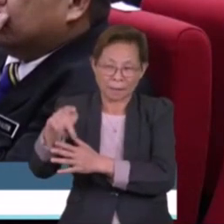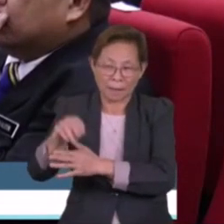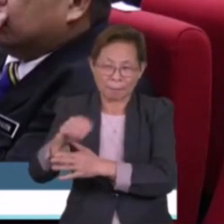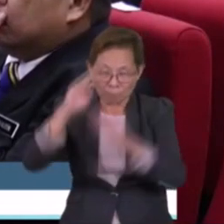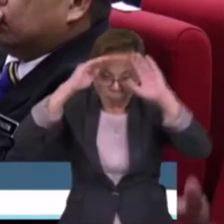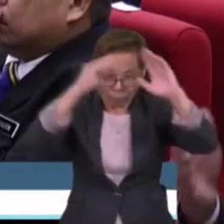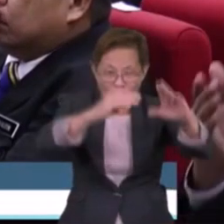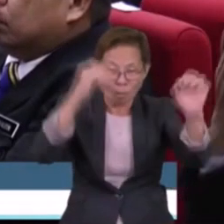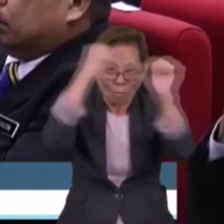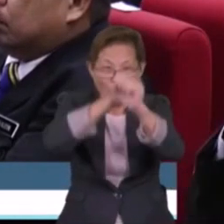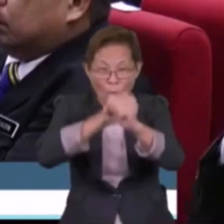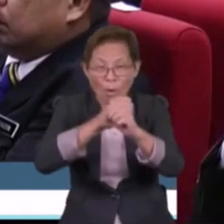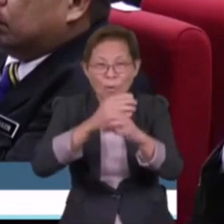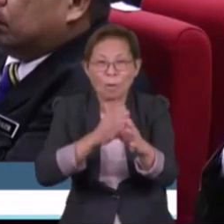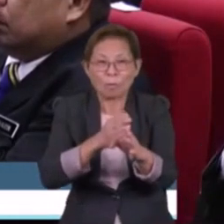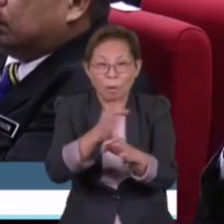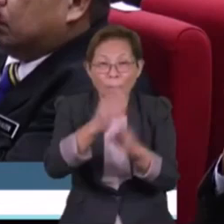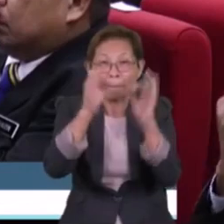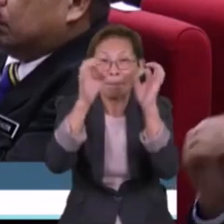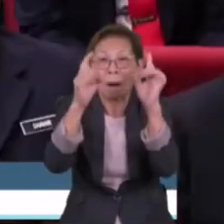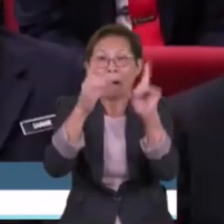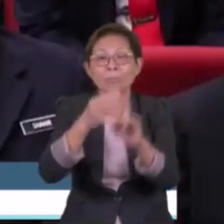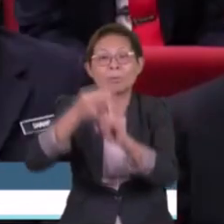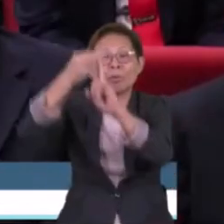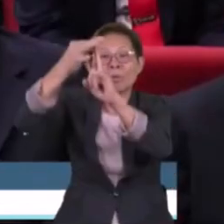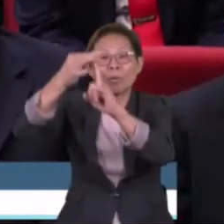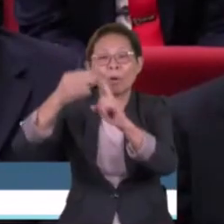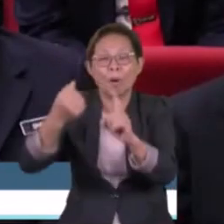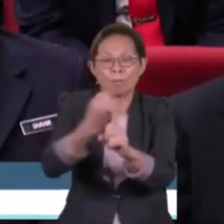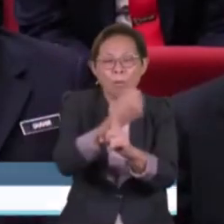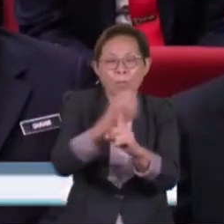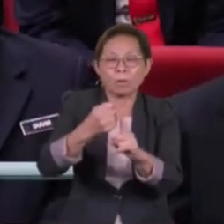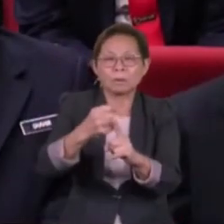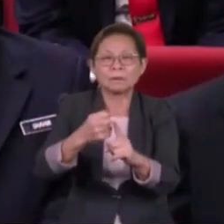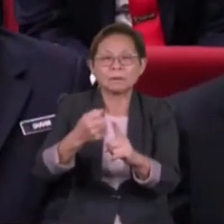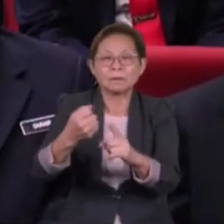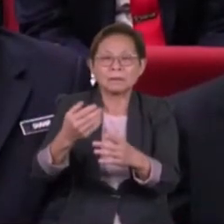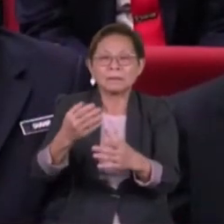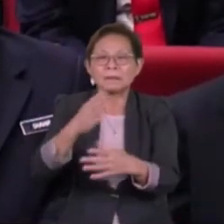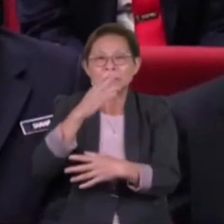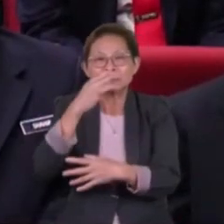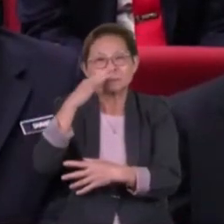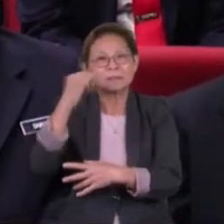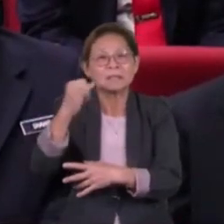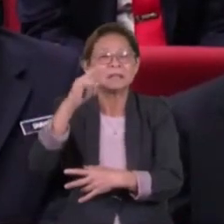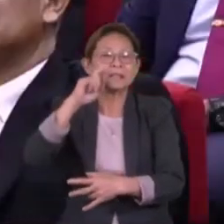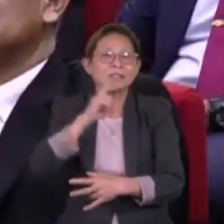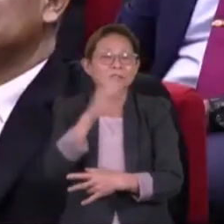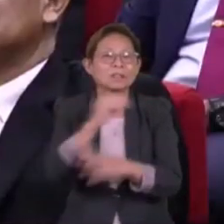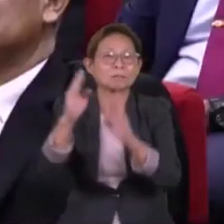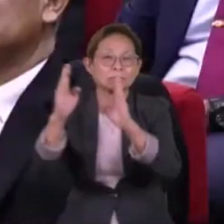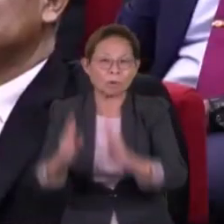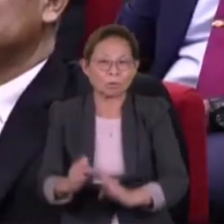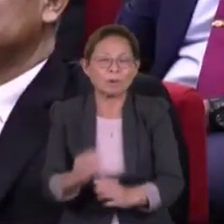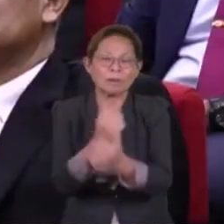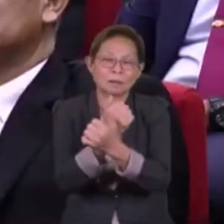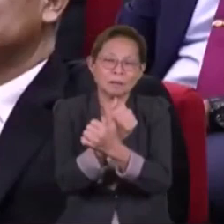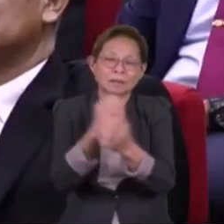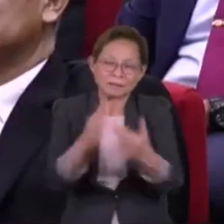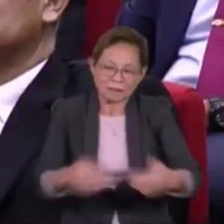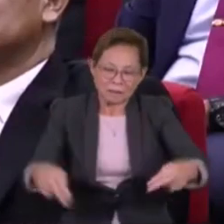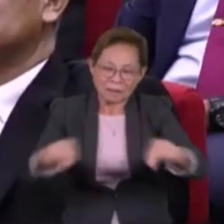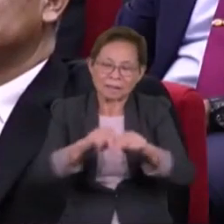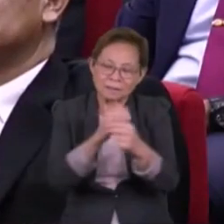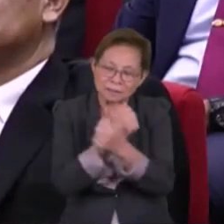kepada cabaran dalam sektor pendidikan, terutama isu buli, jenayah seksual dan perkauman. Justru nilai cinta perlu